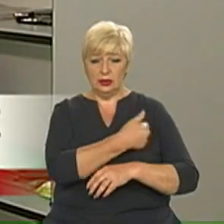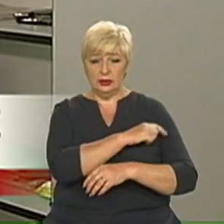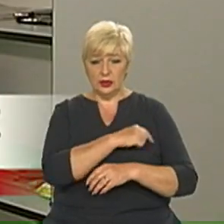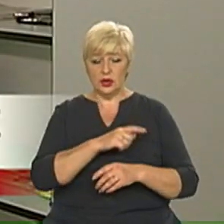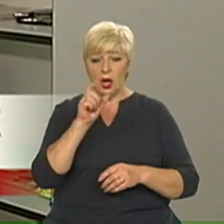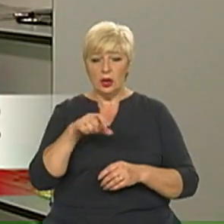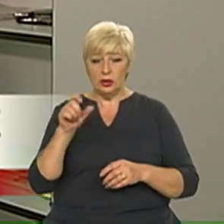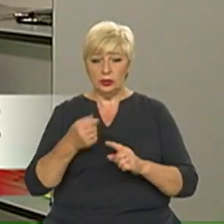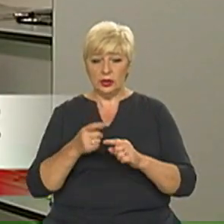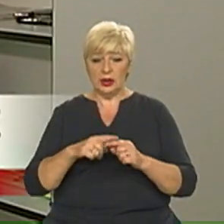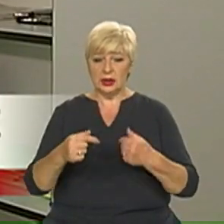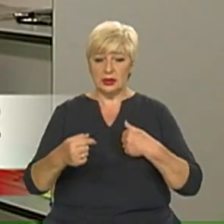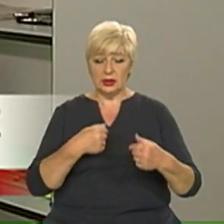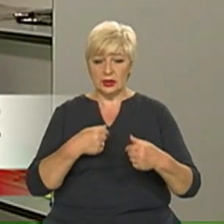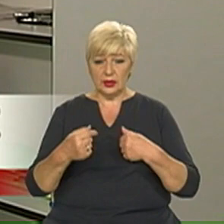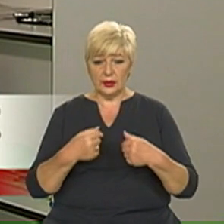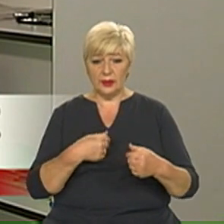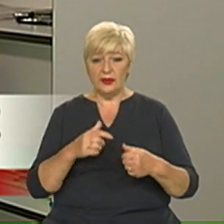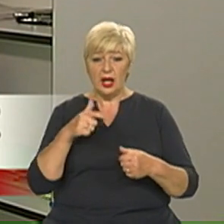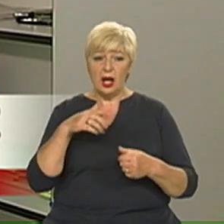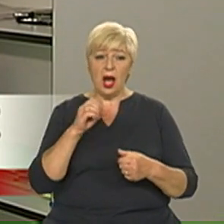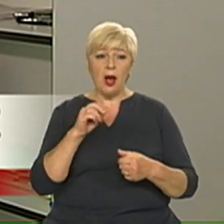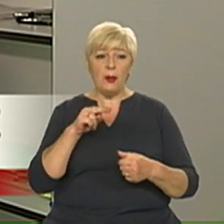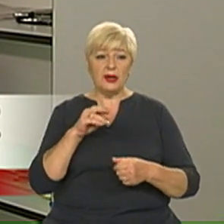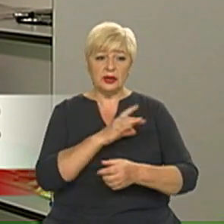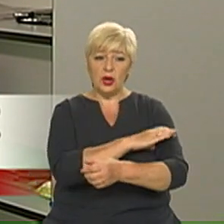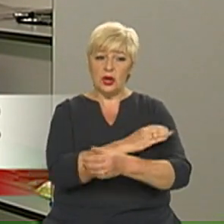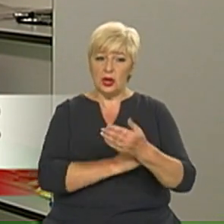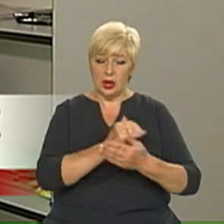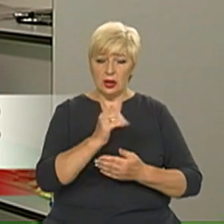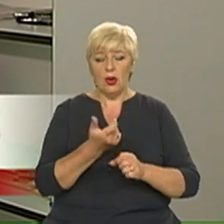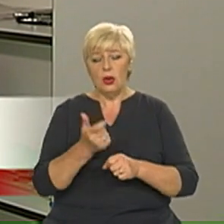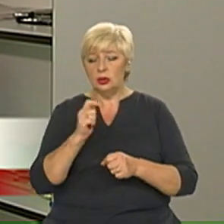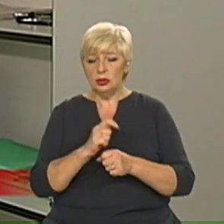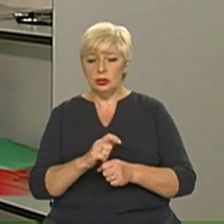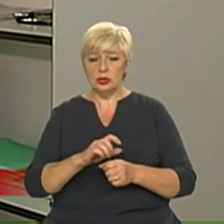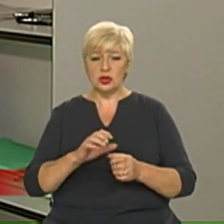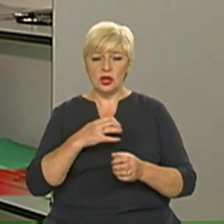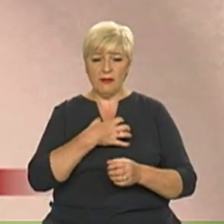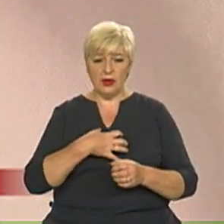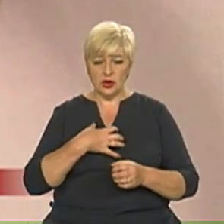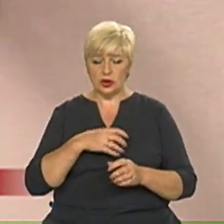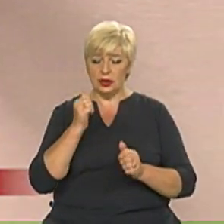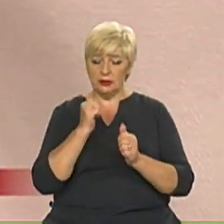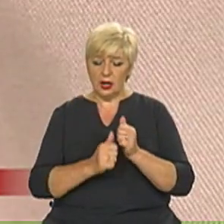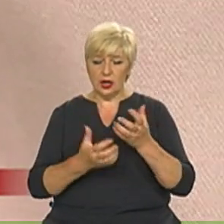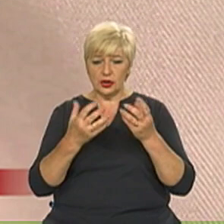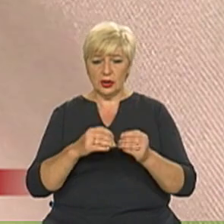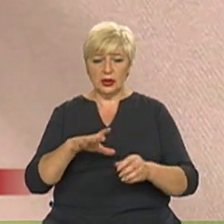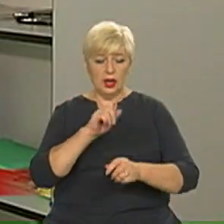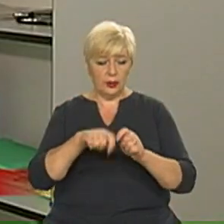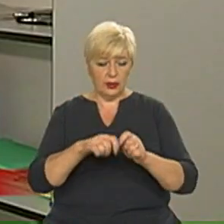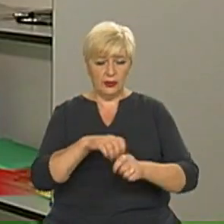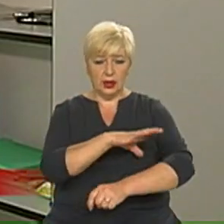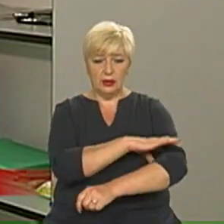Людям, що страждають на гіпертензію, наприклад, або гіпертонію, дуже важливо ретельно вимірювати тиск щодня. Люди,